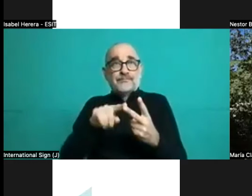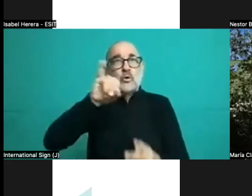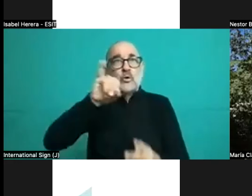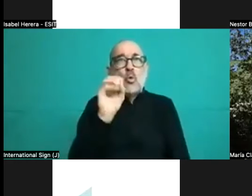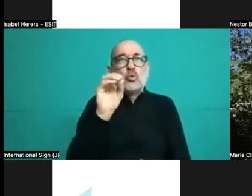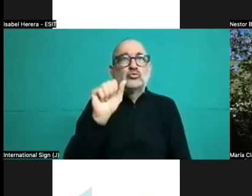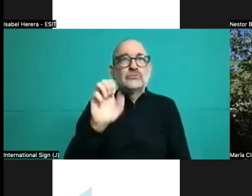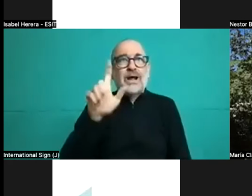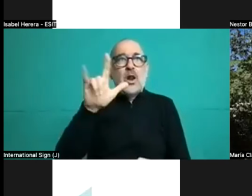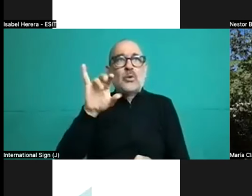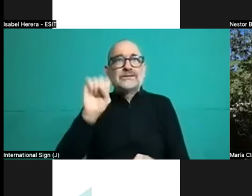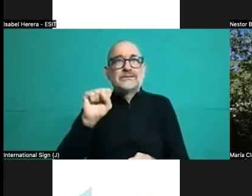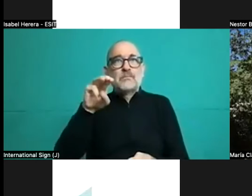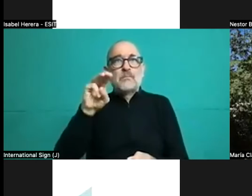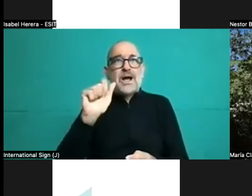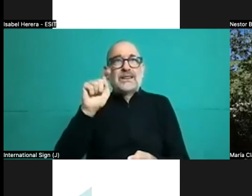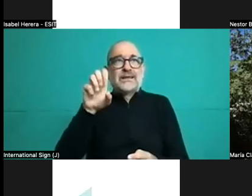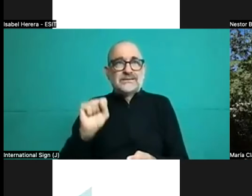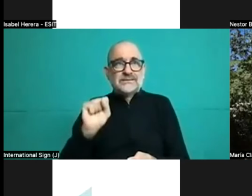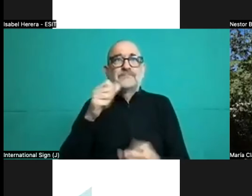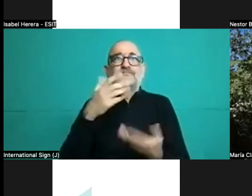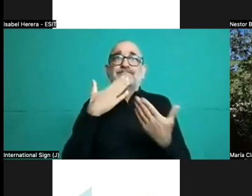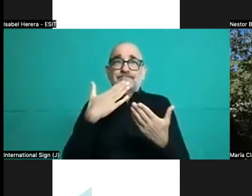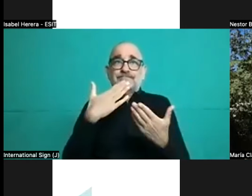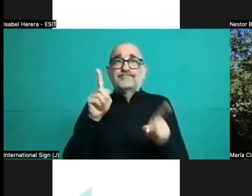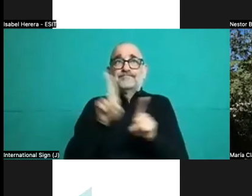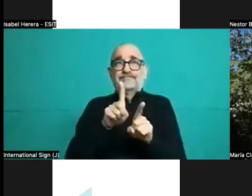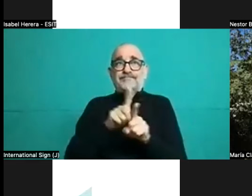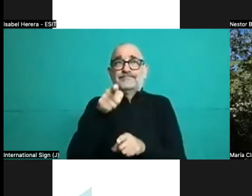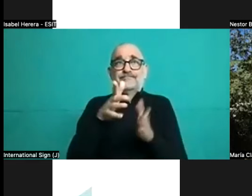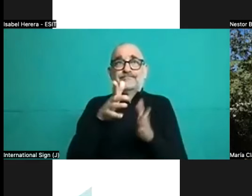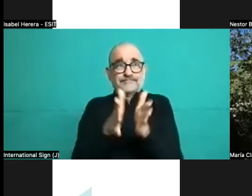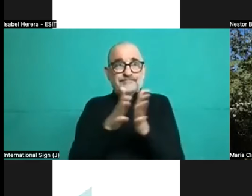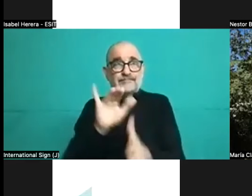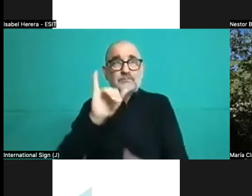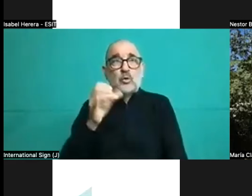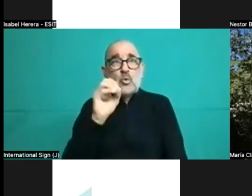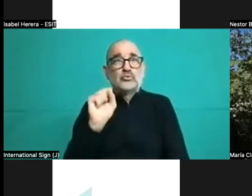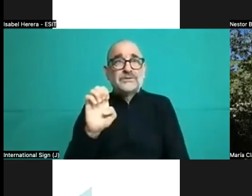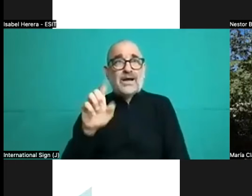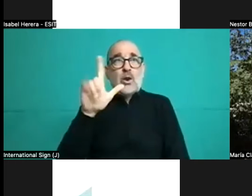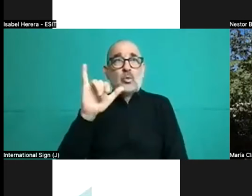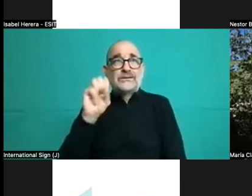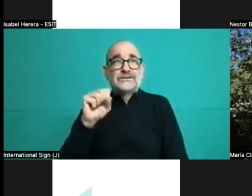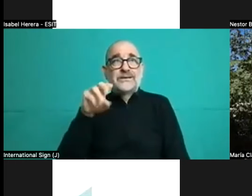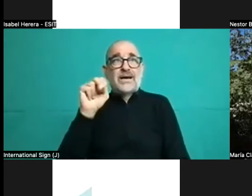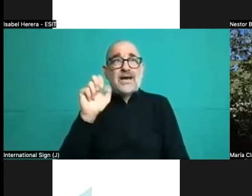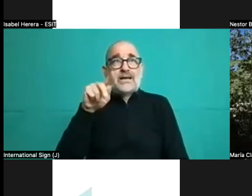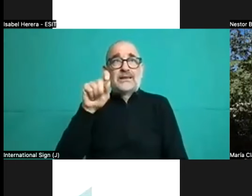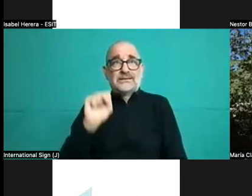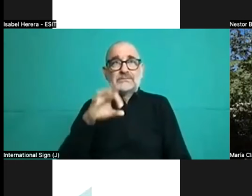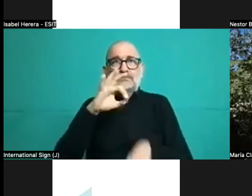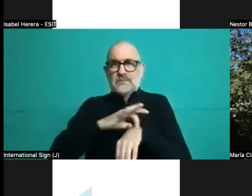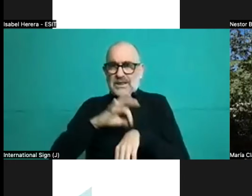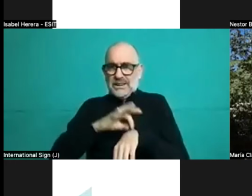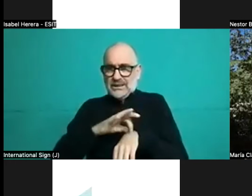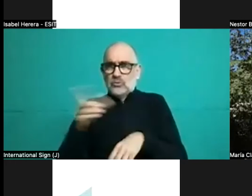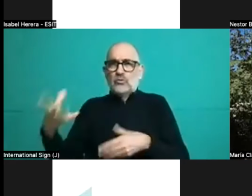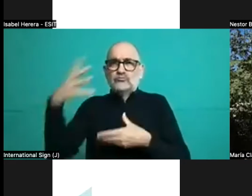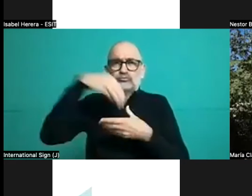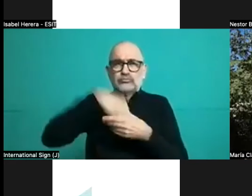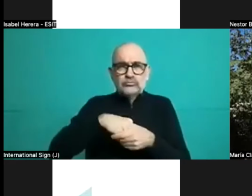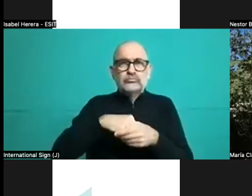Je suis médecin. Je suis le directeur scientifique de la Fédération américaine de